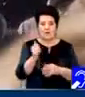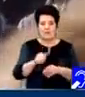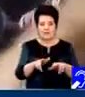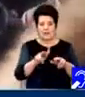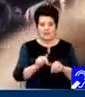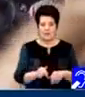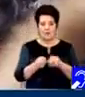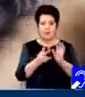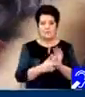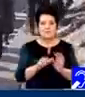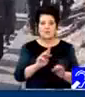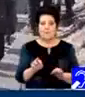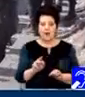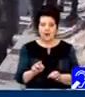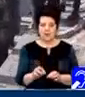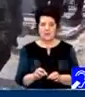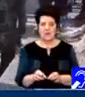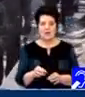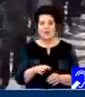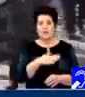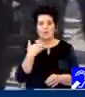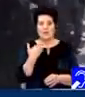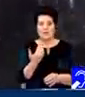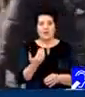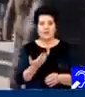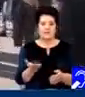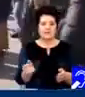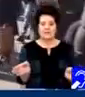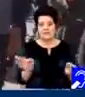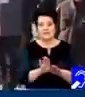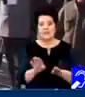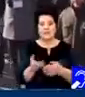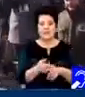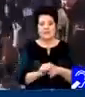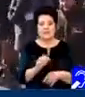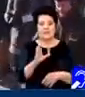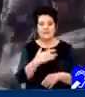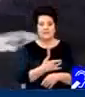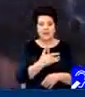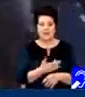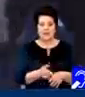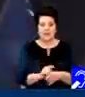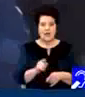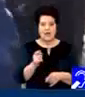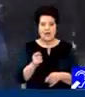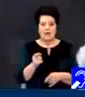de pe 18 martie și probabil că Kremlinul nu vrea să încinză și mai mult spiritele în ajunul unui